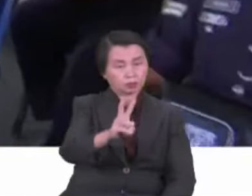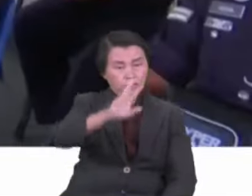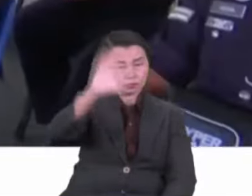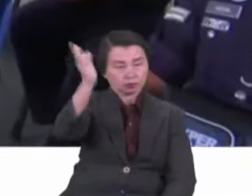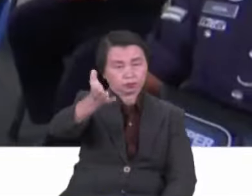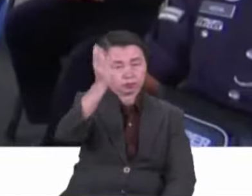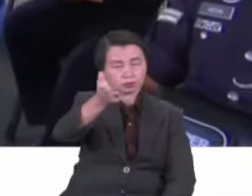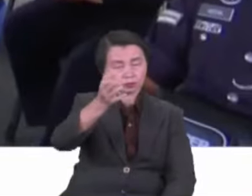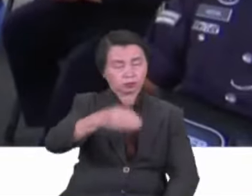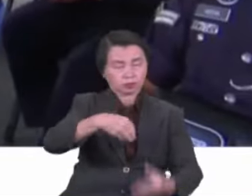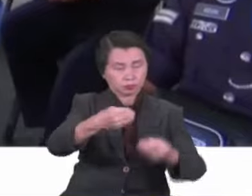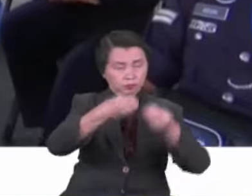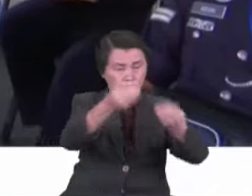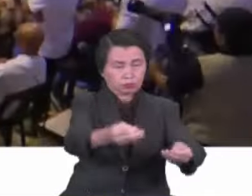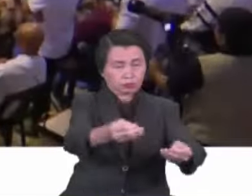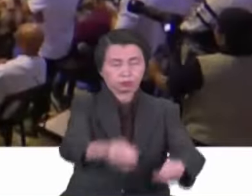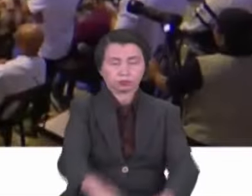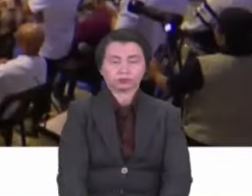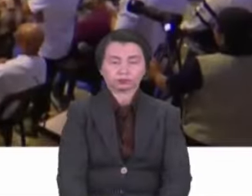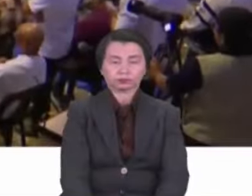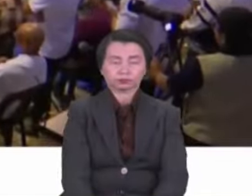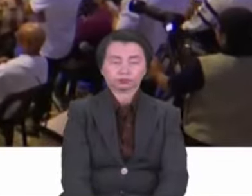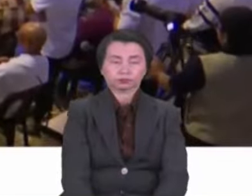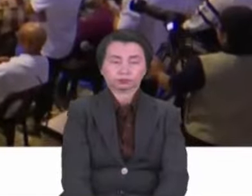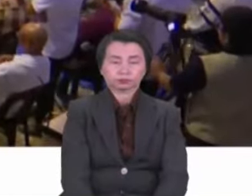ceramah dikeluarkan.